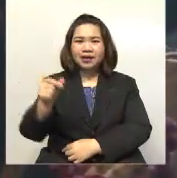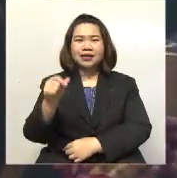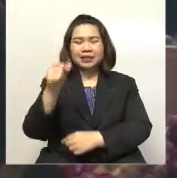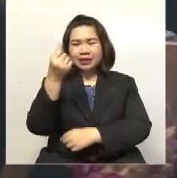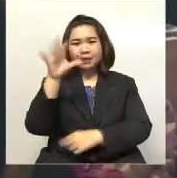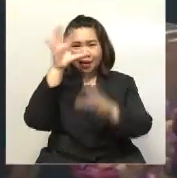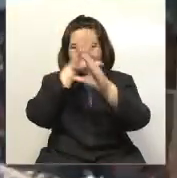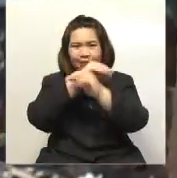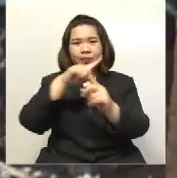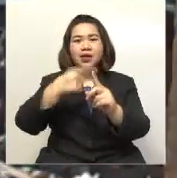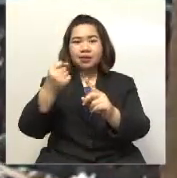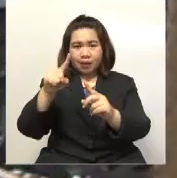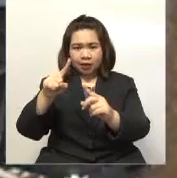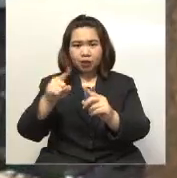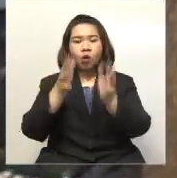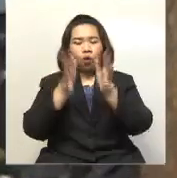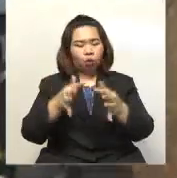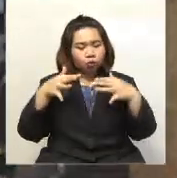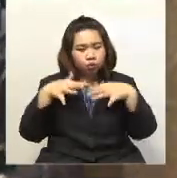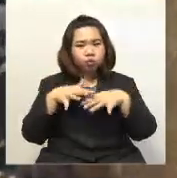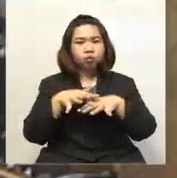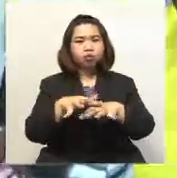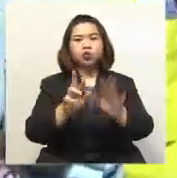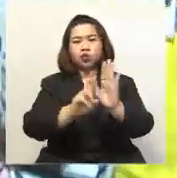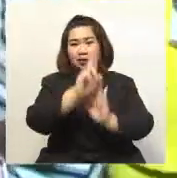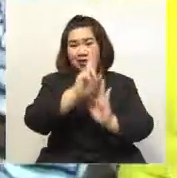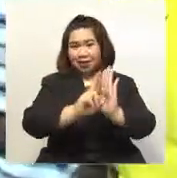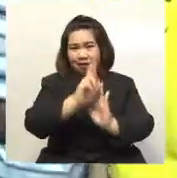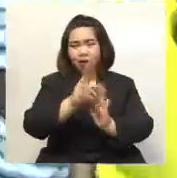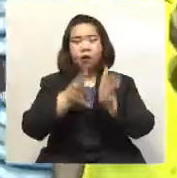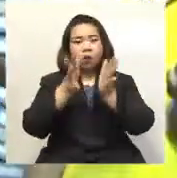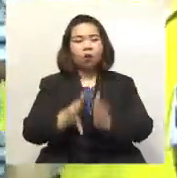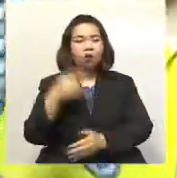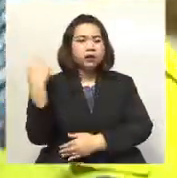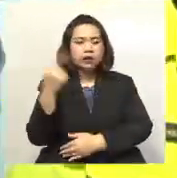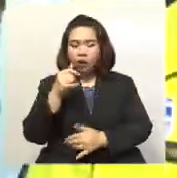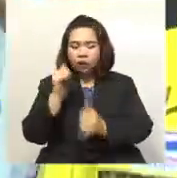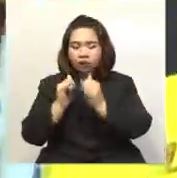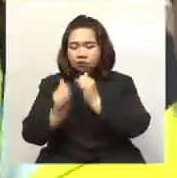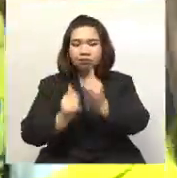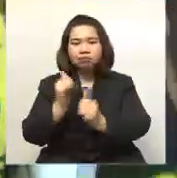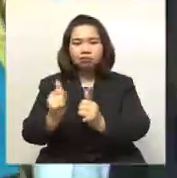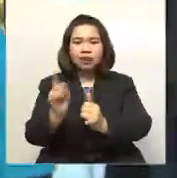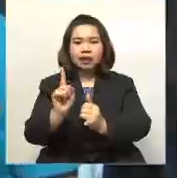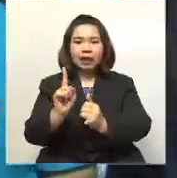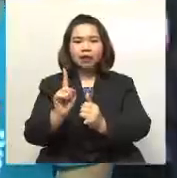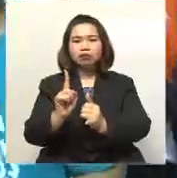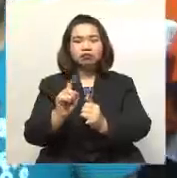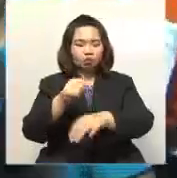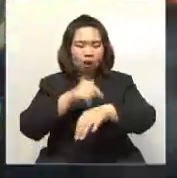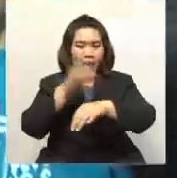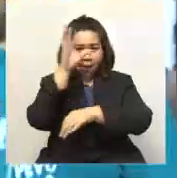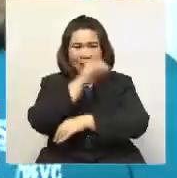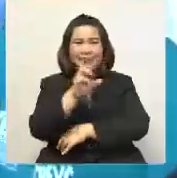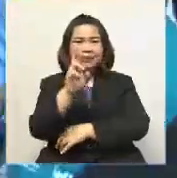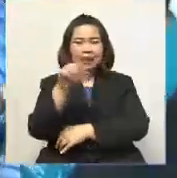เนี่ยค่ะบรรยากาศของพุทธศาสนิกชนชาวจังหวัดเชียงรายรวมไปถึงพุทธศาสนิกชนที่เดินทางไปเนี่ยนะคะก็พากันออกมาตักบาตรเที่ยง